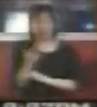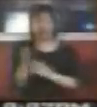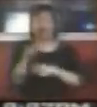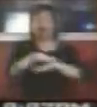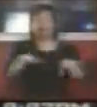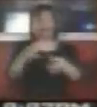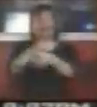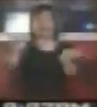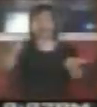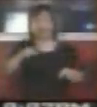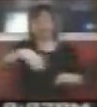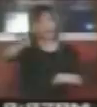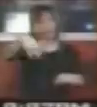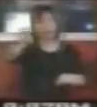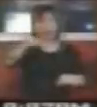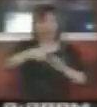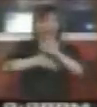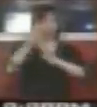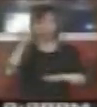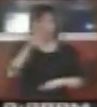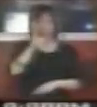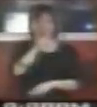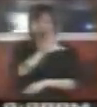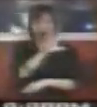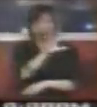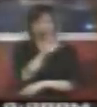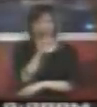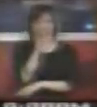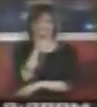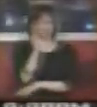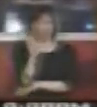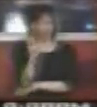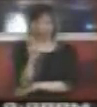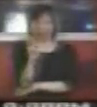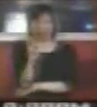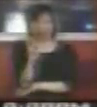anak. Agad dinala ang mga bata na edad 5 at 7 sa DSWD.